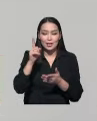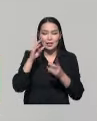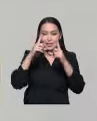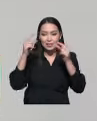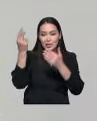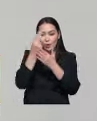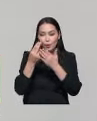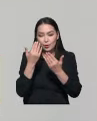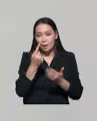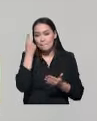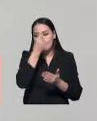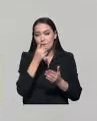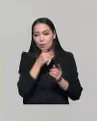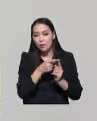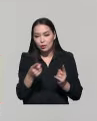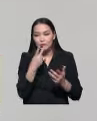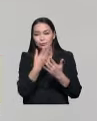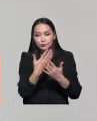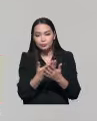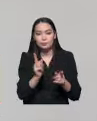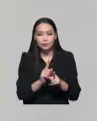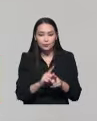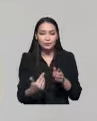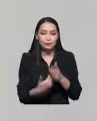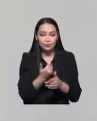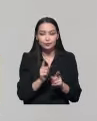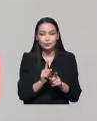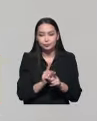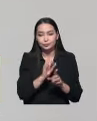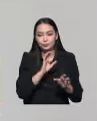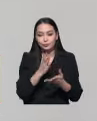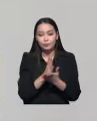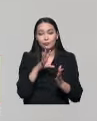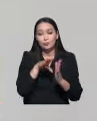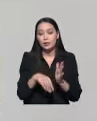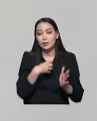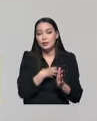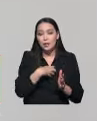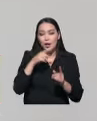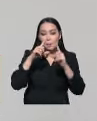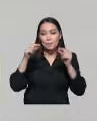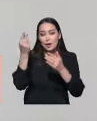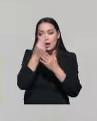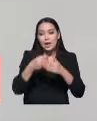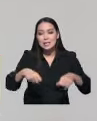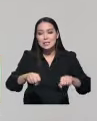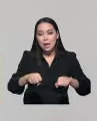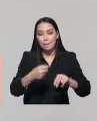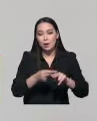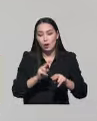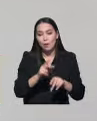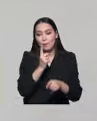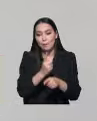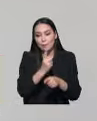емтихандарда бір жыл уақыт ішінде көрсетіліп келген және актуалдылығы мәлім. Енгізілген басты белгілердің бірі самокатпен жүруге болмайтындығы